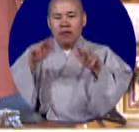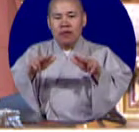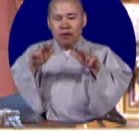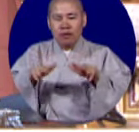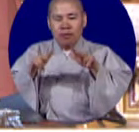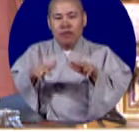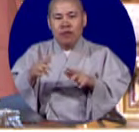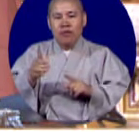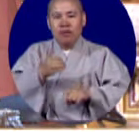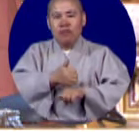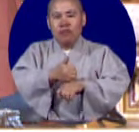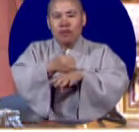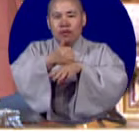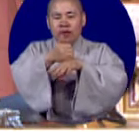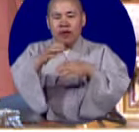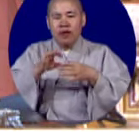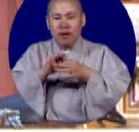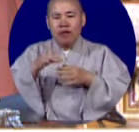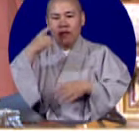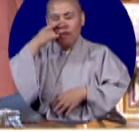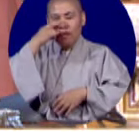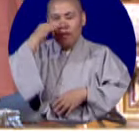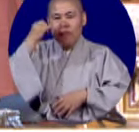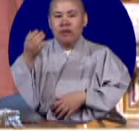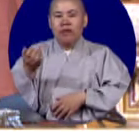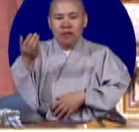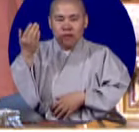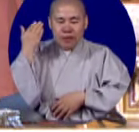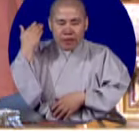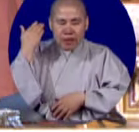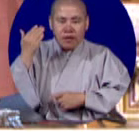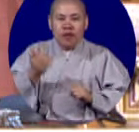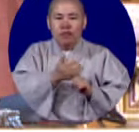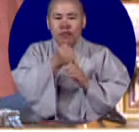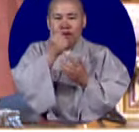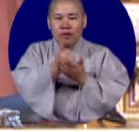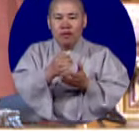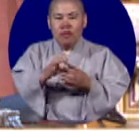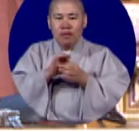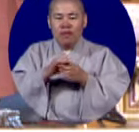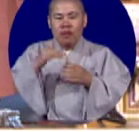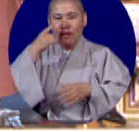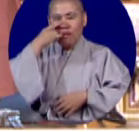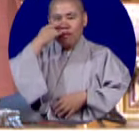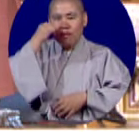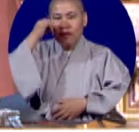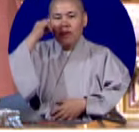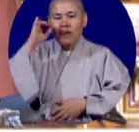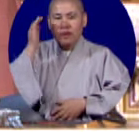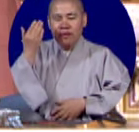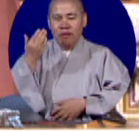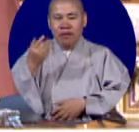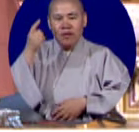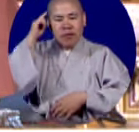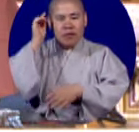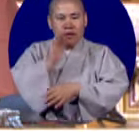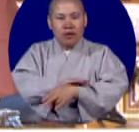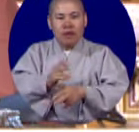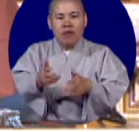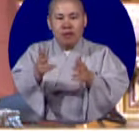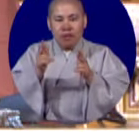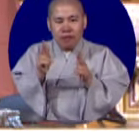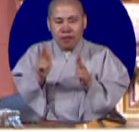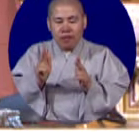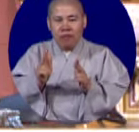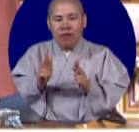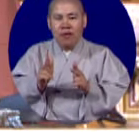어머니요, 과거 이미 부처님의 어머니다 이거예요. 그러니까 반야바라밀이